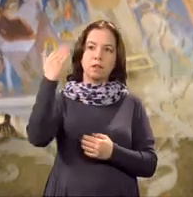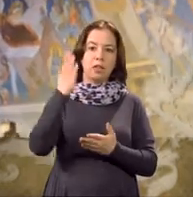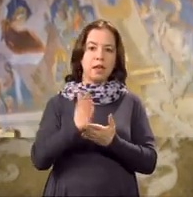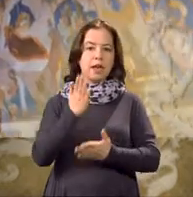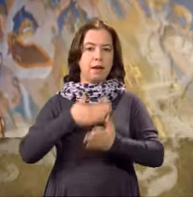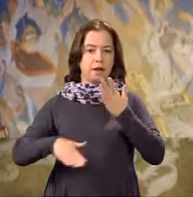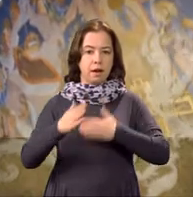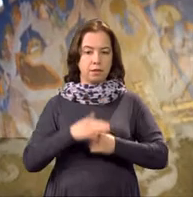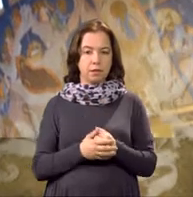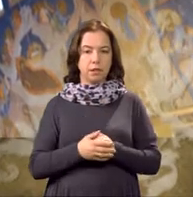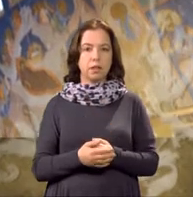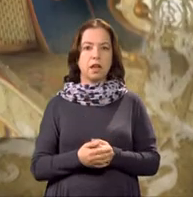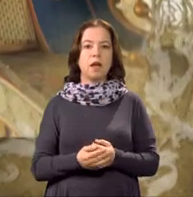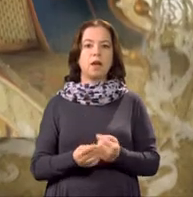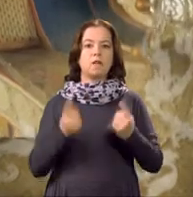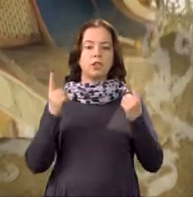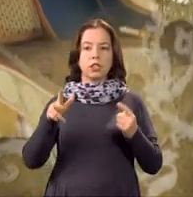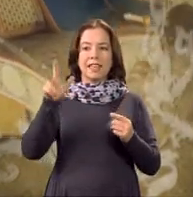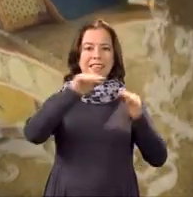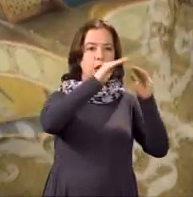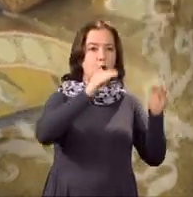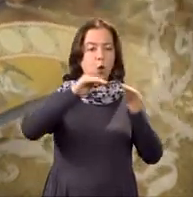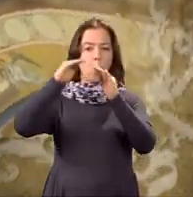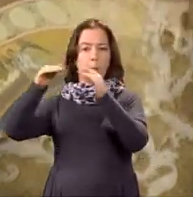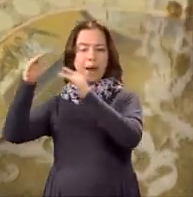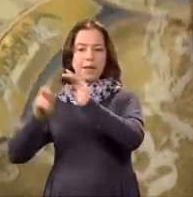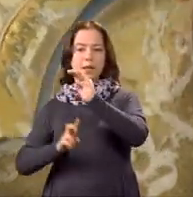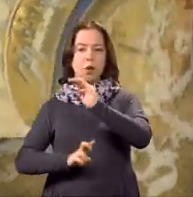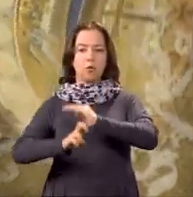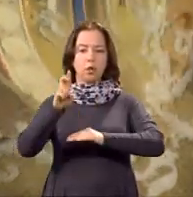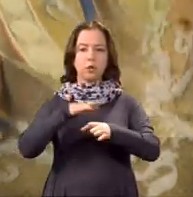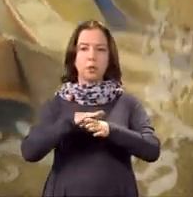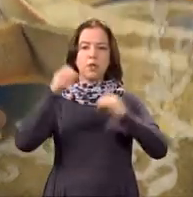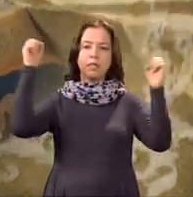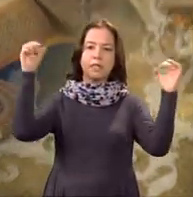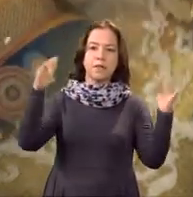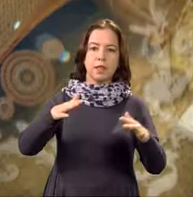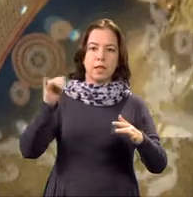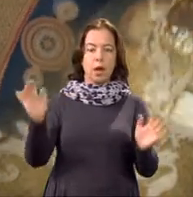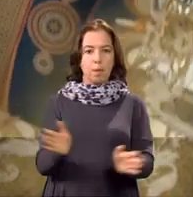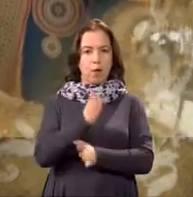Височезний трикупольний кафолікон сповнений світла й повітря.